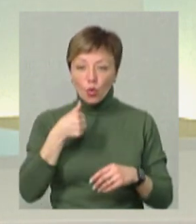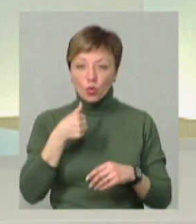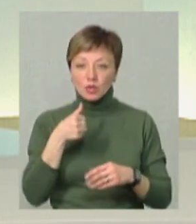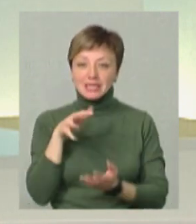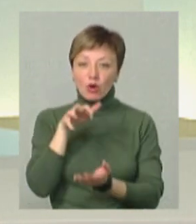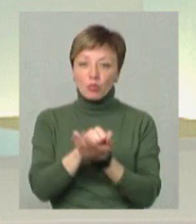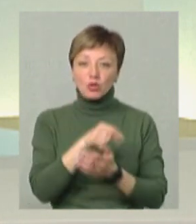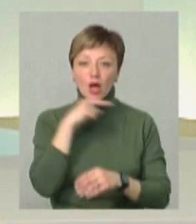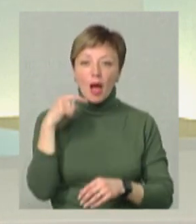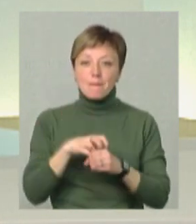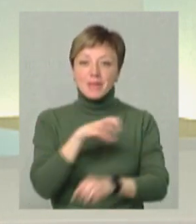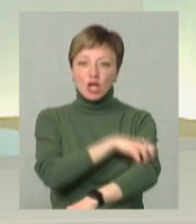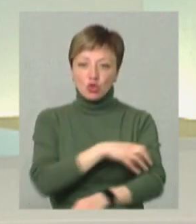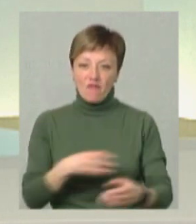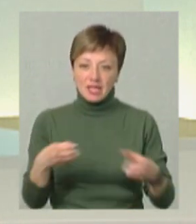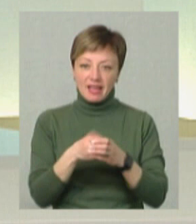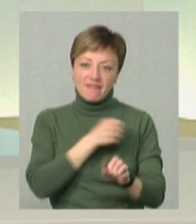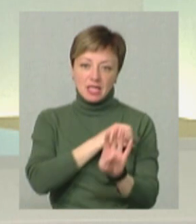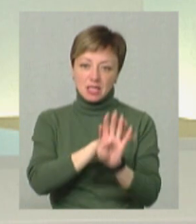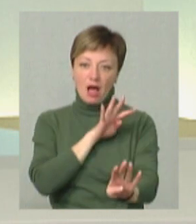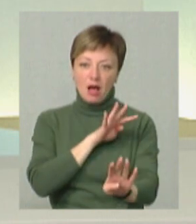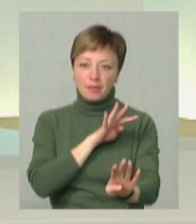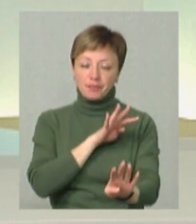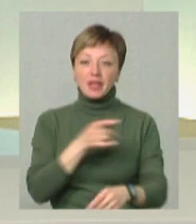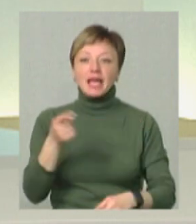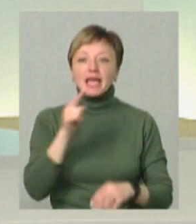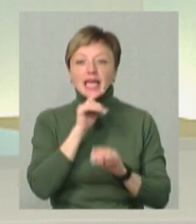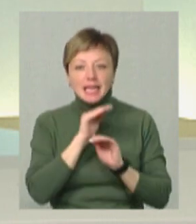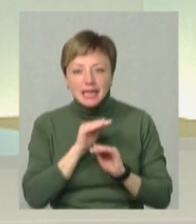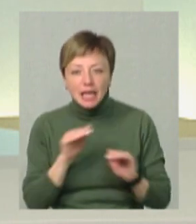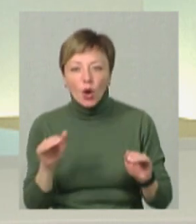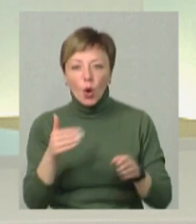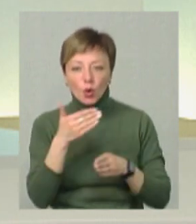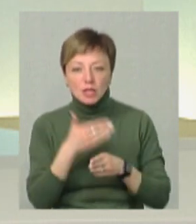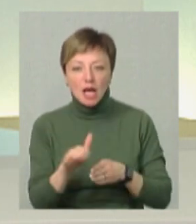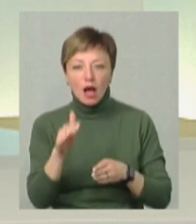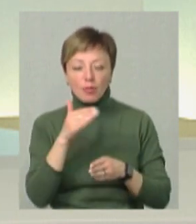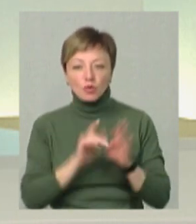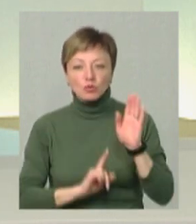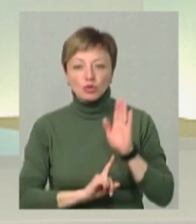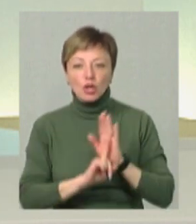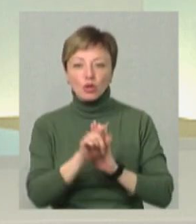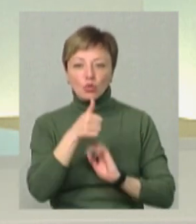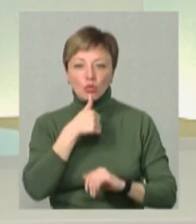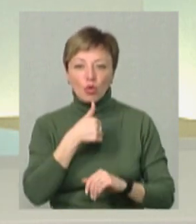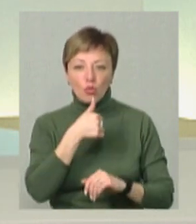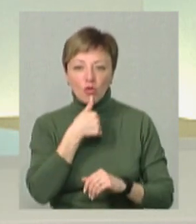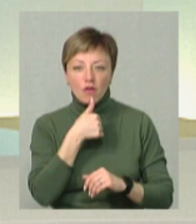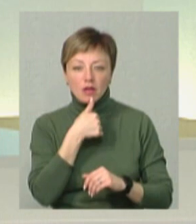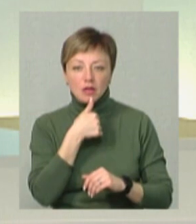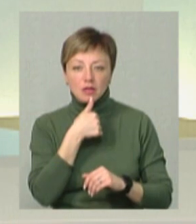захопивши Україну, більшовицькі війська. І тихою сапкою спочатку пробували